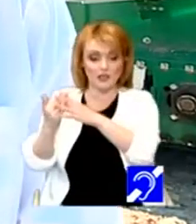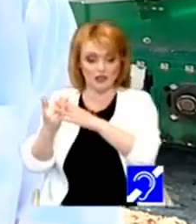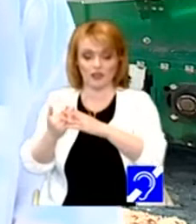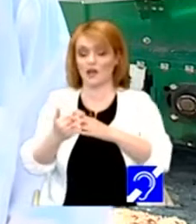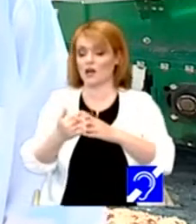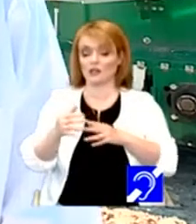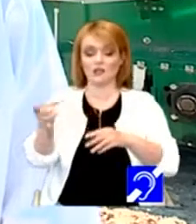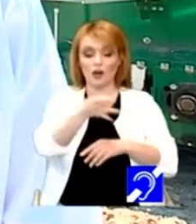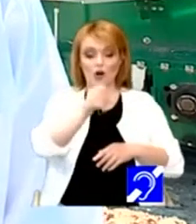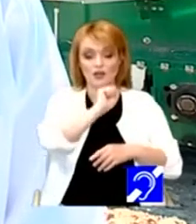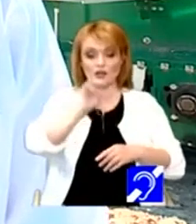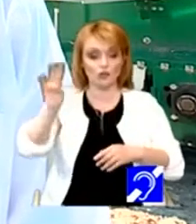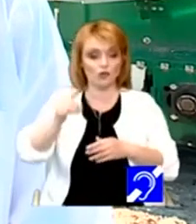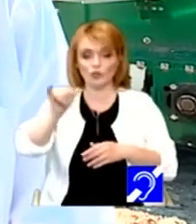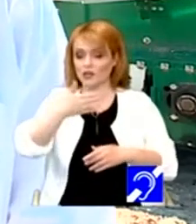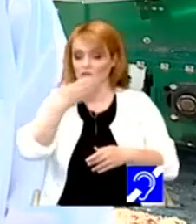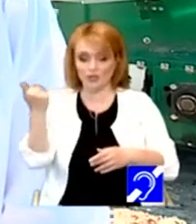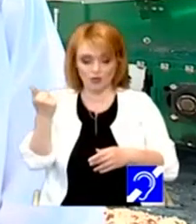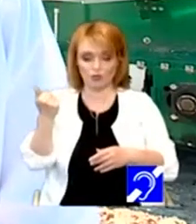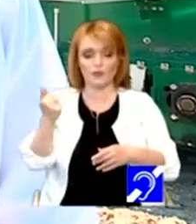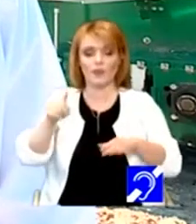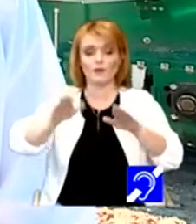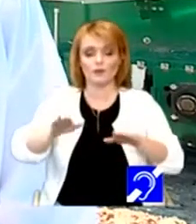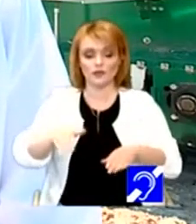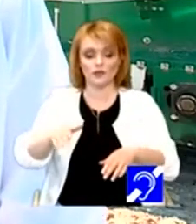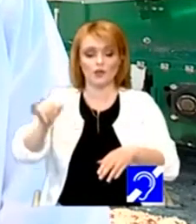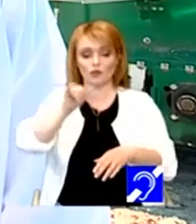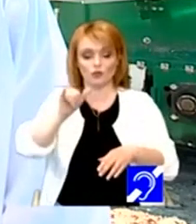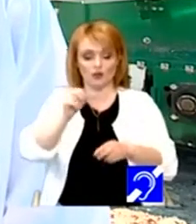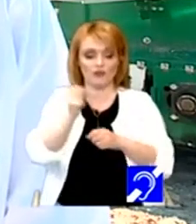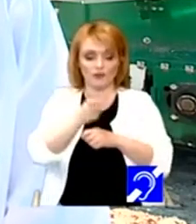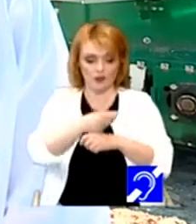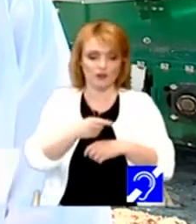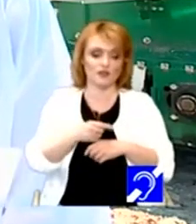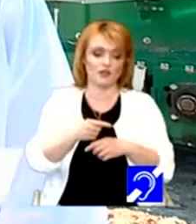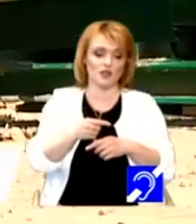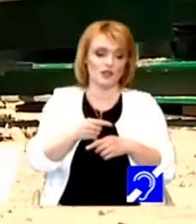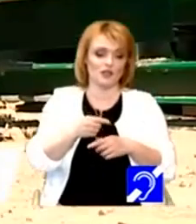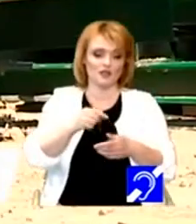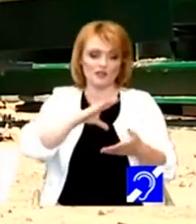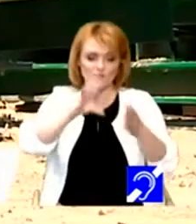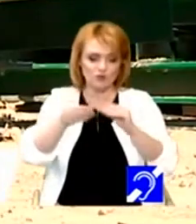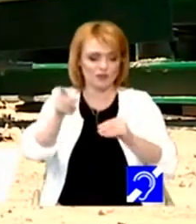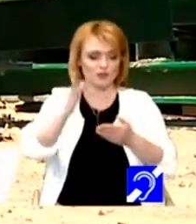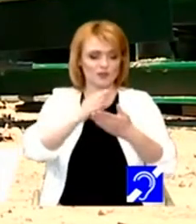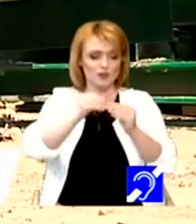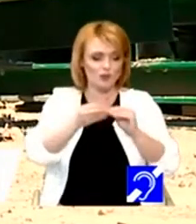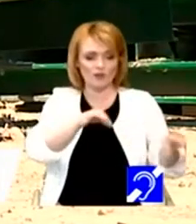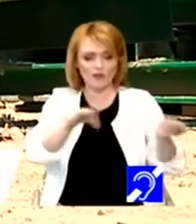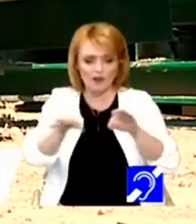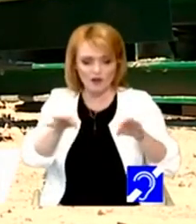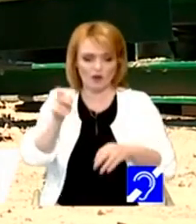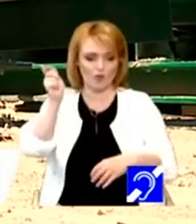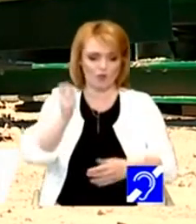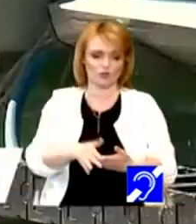punct, permanentizat, de evacuarea deșeurilor, nemai vorbind de reciclare, de sortare sau da, chiar și de evacuare corectă. Tarifele vor